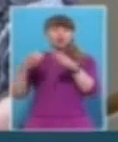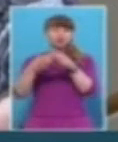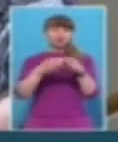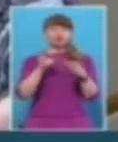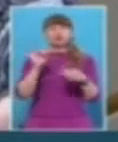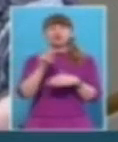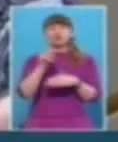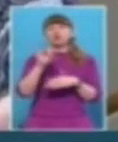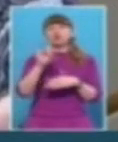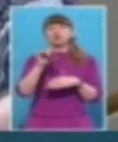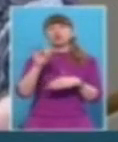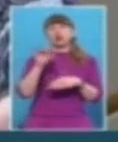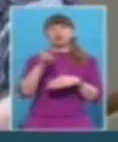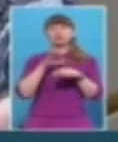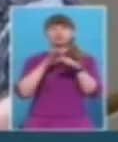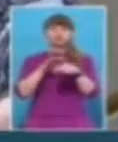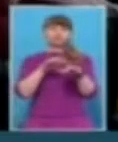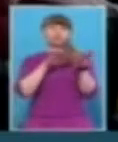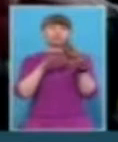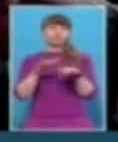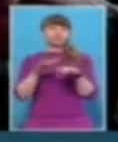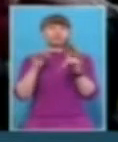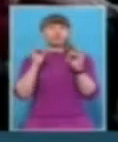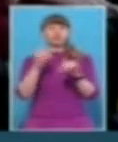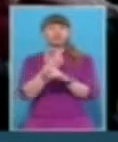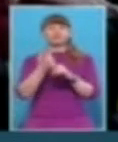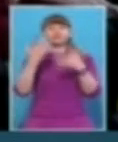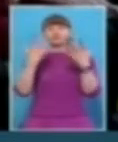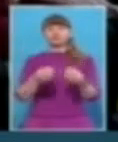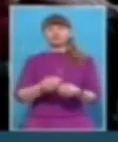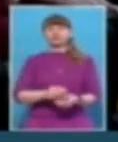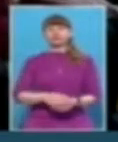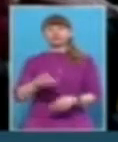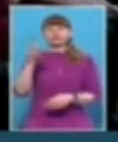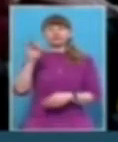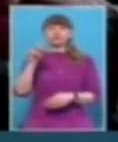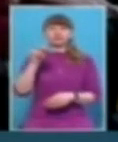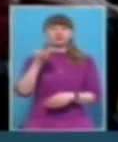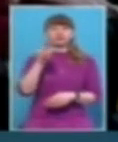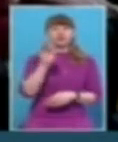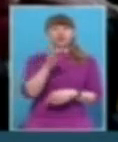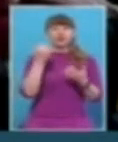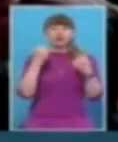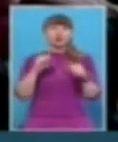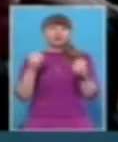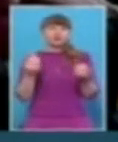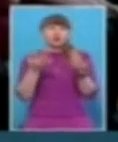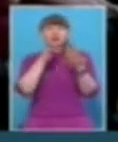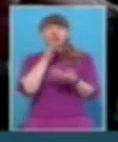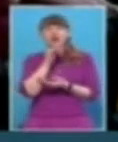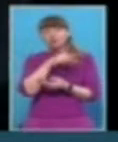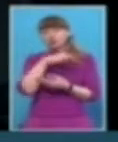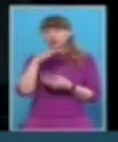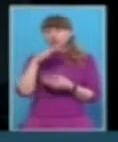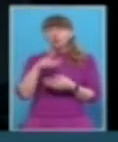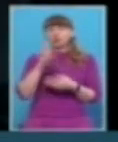честь печального юбилея прошел вечер памяти тех, кто боролся за мирное небо. Анатолий Харченко – ветеран, герой нашего времени. Он, как и сотни